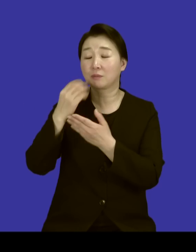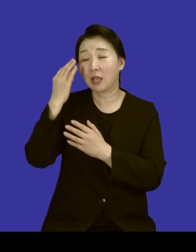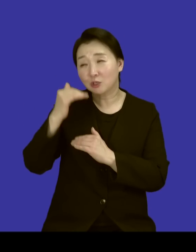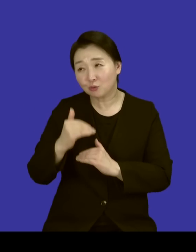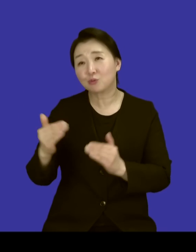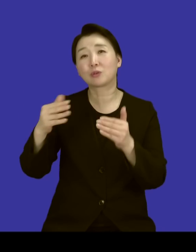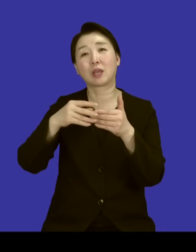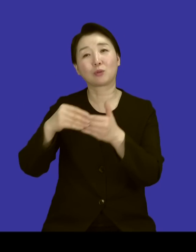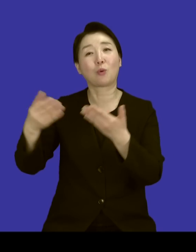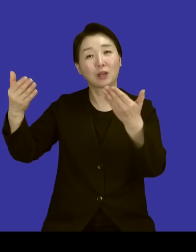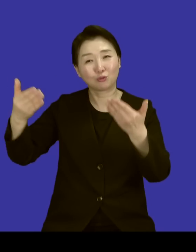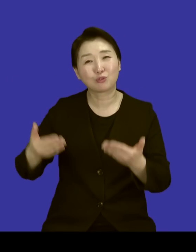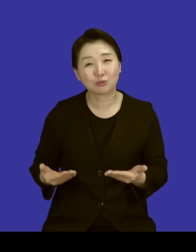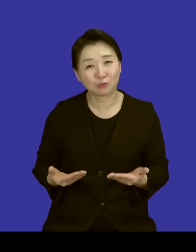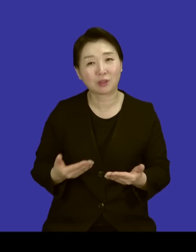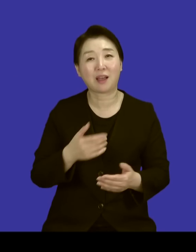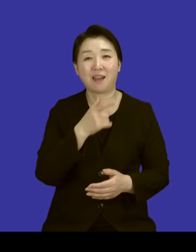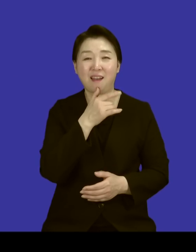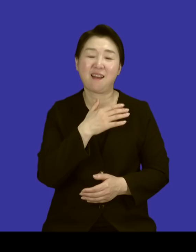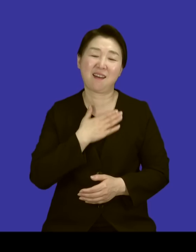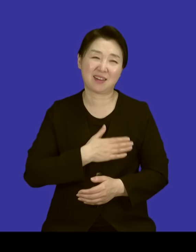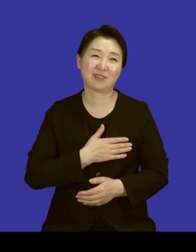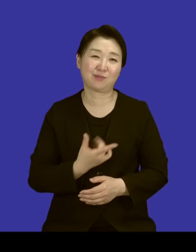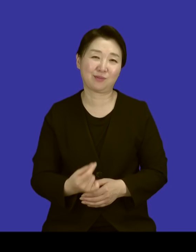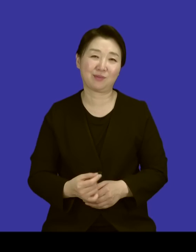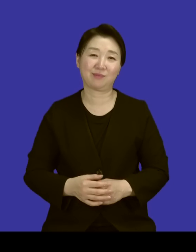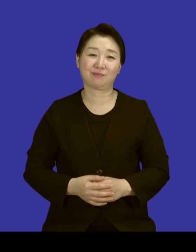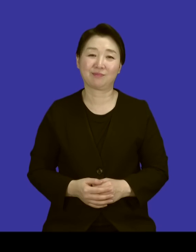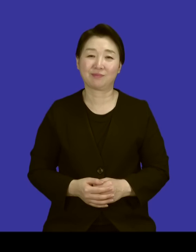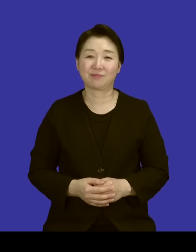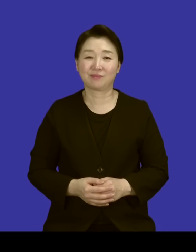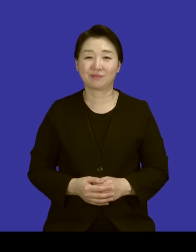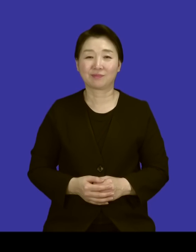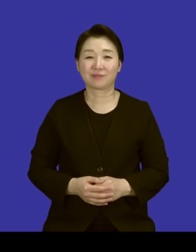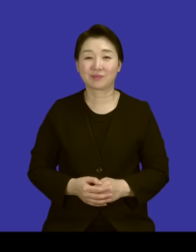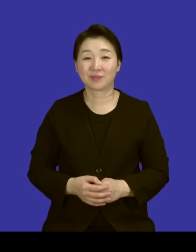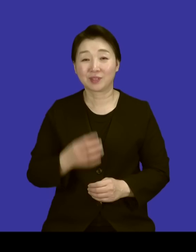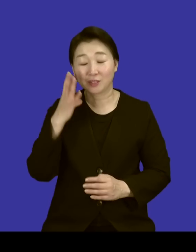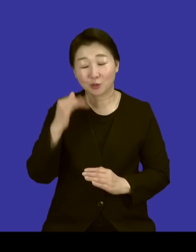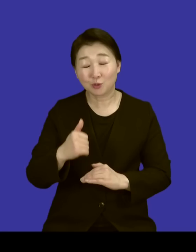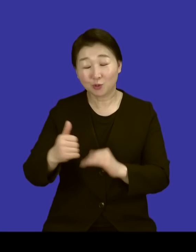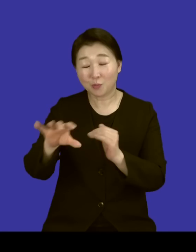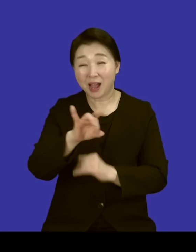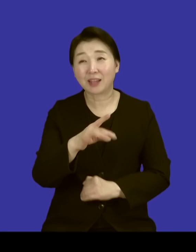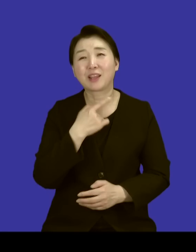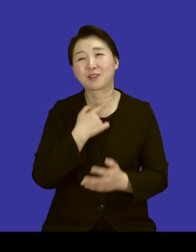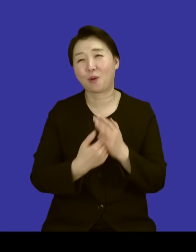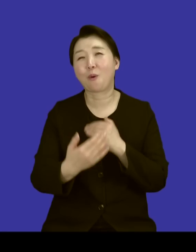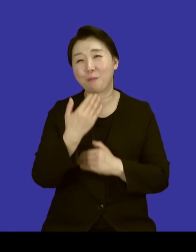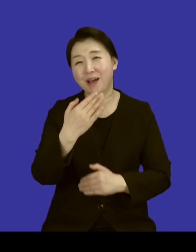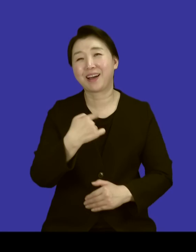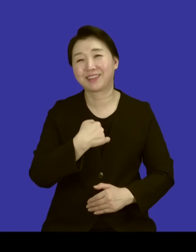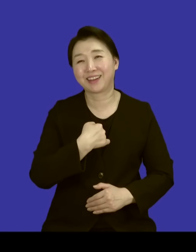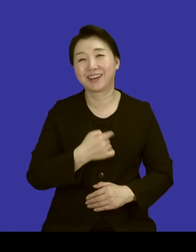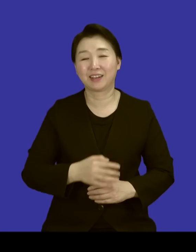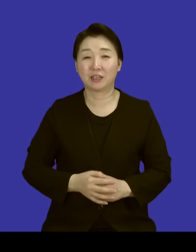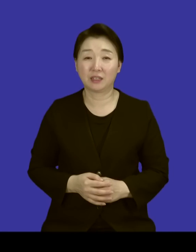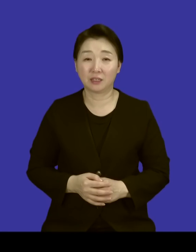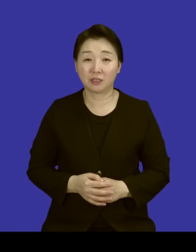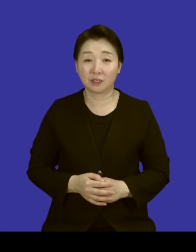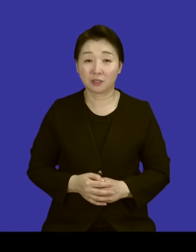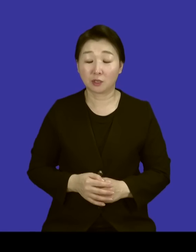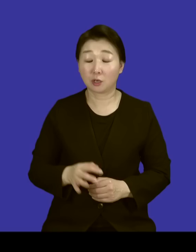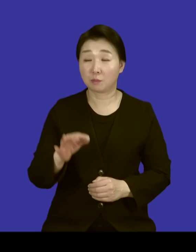순조롭게 안내하시는구나 하는 것을 이제 확신할 수 있는 또 다른 하나의 순조로움이 과정이었죠. 하나하나 정말 경험되시는. 네. 그럼 이제 그 빚